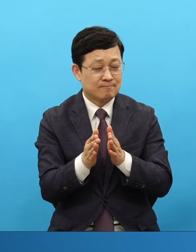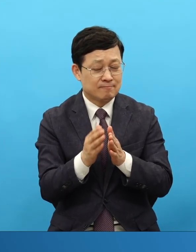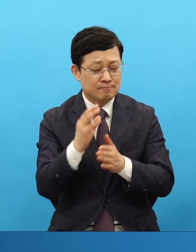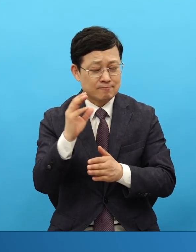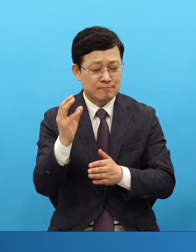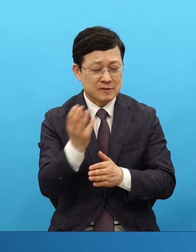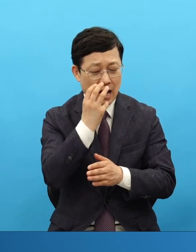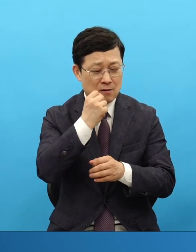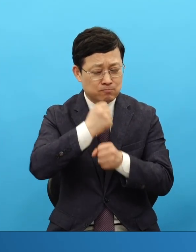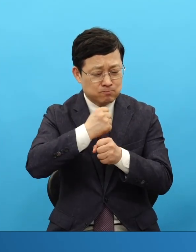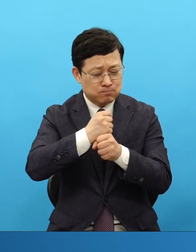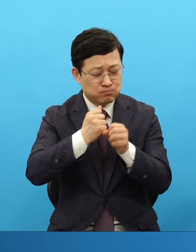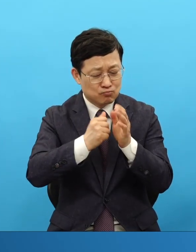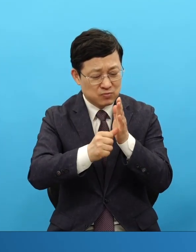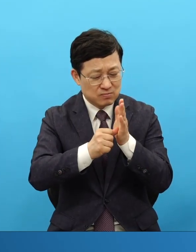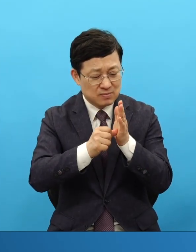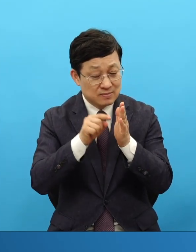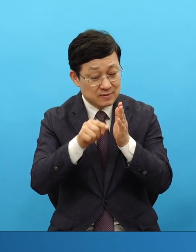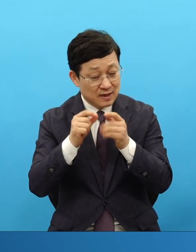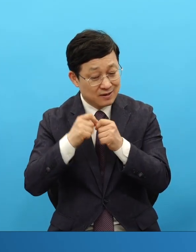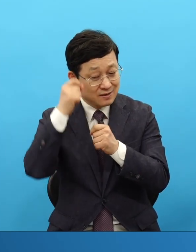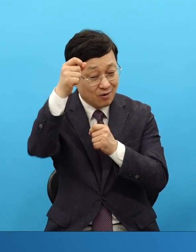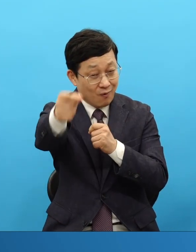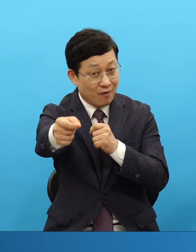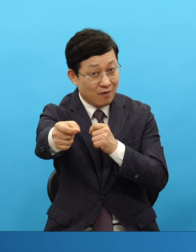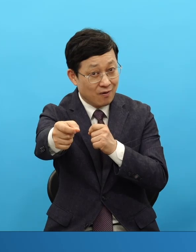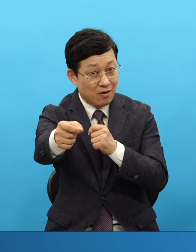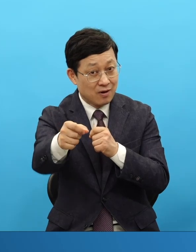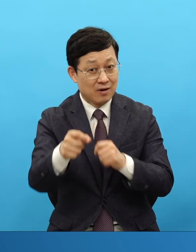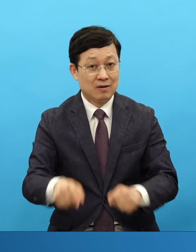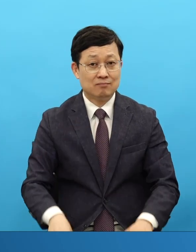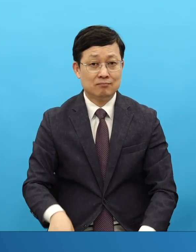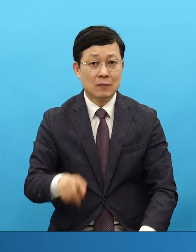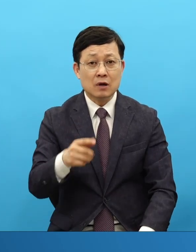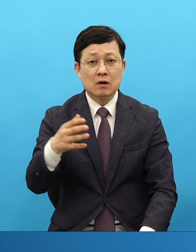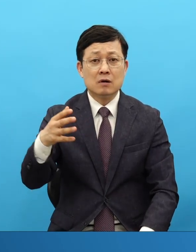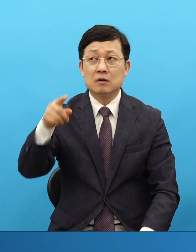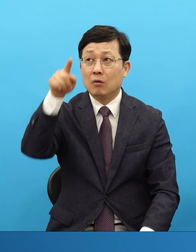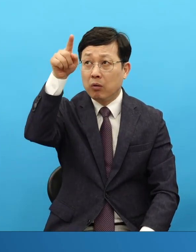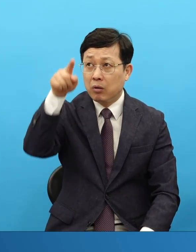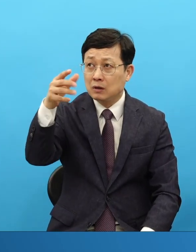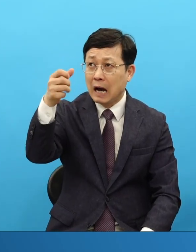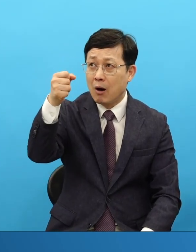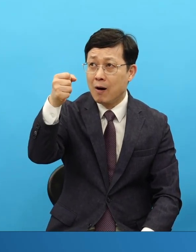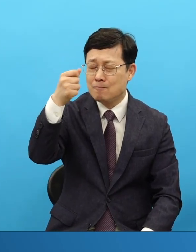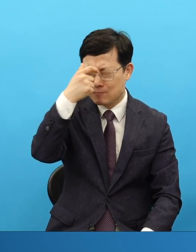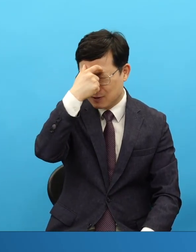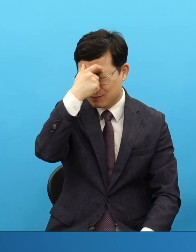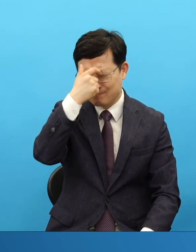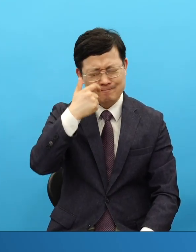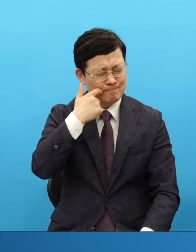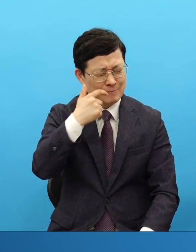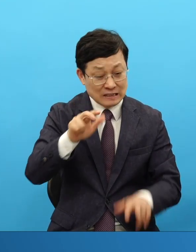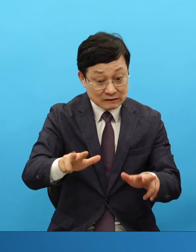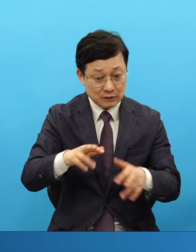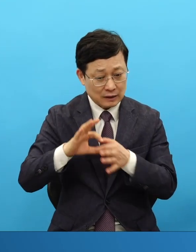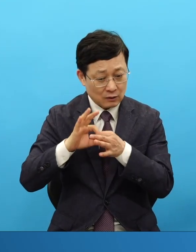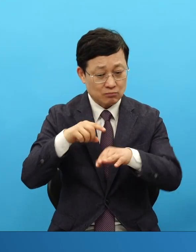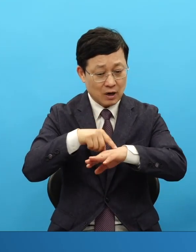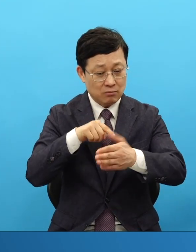이게 영원입니다. This is eternity. 자, 이 기도를 계속 하는 거예요. You continue to do this prayer. 지금도 하고 있어요. Even now, you must be doing